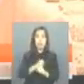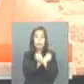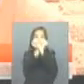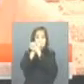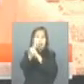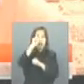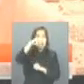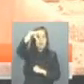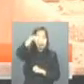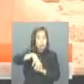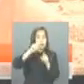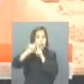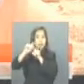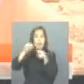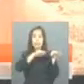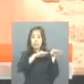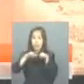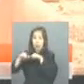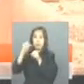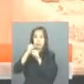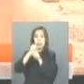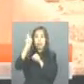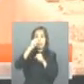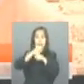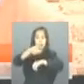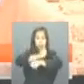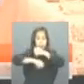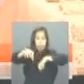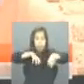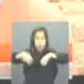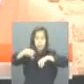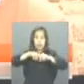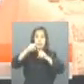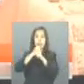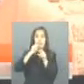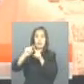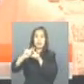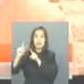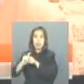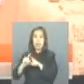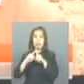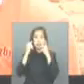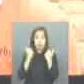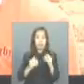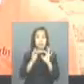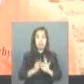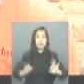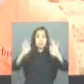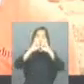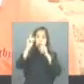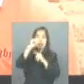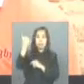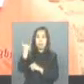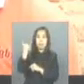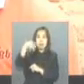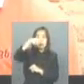ที่พร้อมเรื่องของรวดเร็วแล้วก็คล่องตัวแล้วก็อิสระจากการครอบงำซึ่งโดยหลักเนี่ยผมคิดว่าพ.ร.บ.จัดการภัยพิบัตินั้น